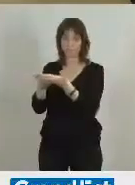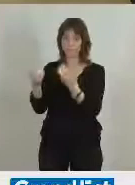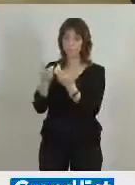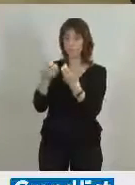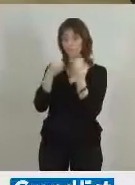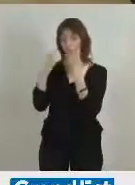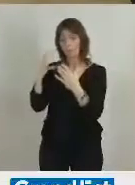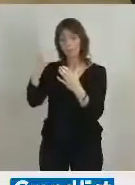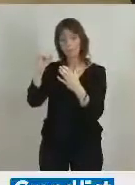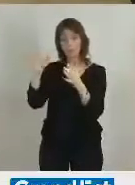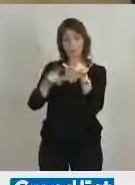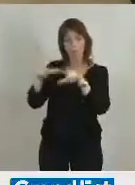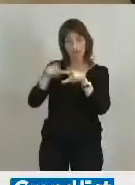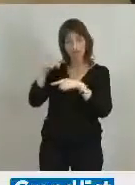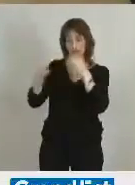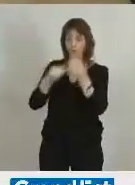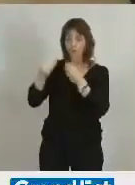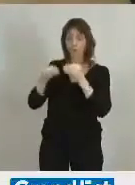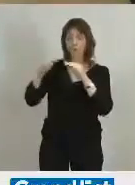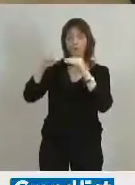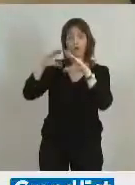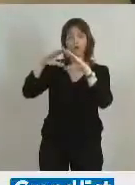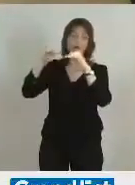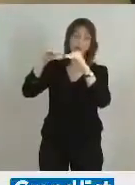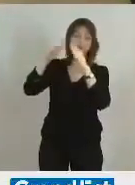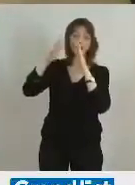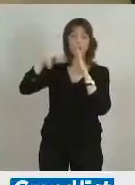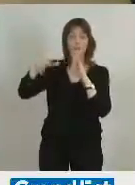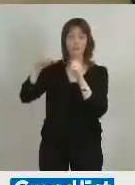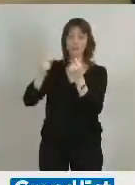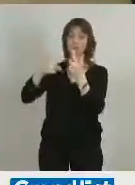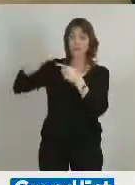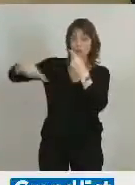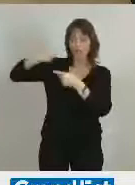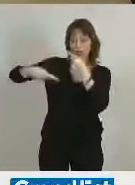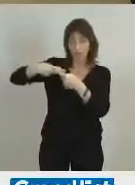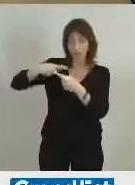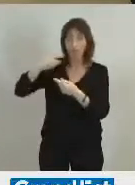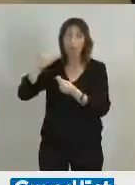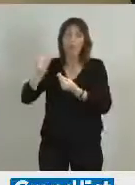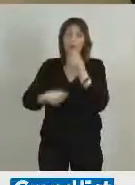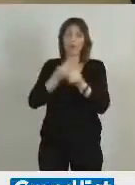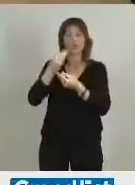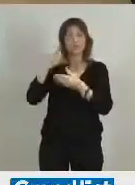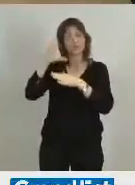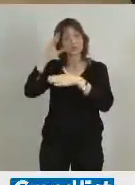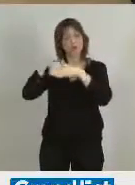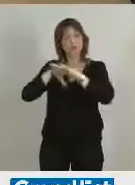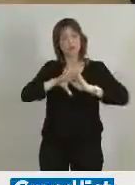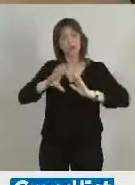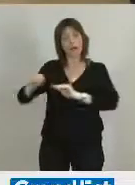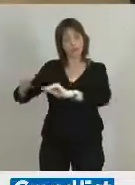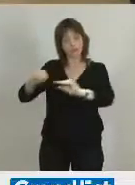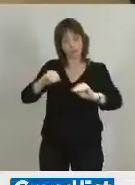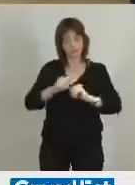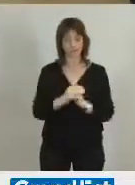colocation, du logement intergénérationnel, ou de la chambre chez l'habitant. Nous sommes d'autant plus vigilants à